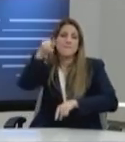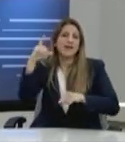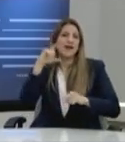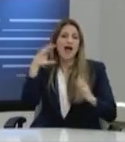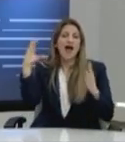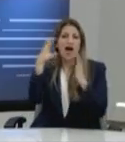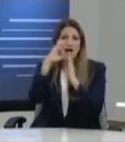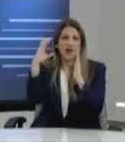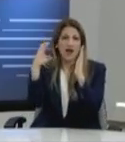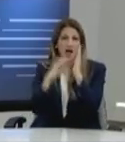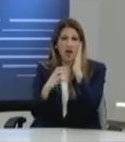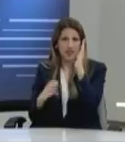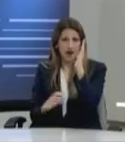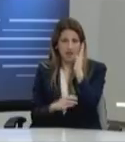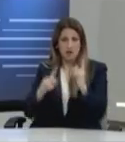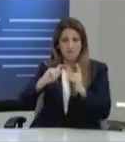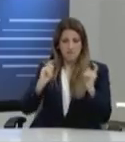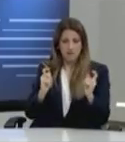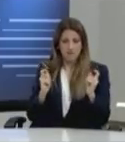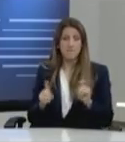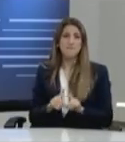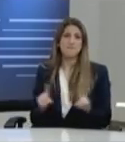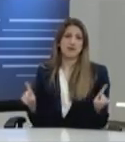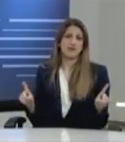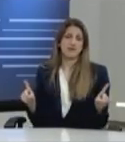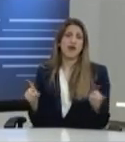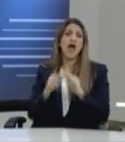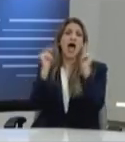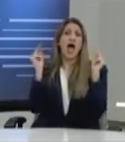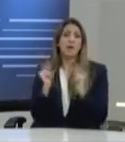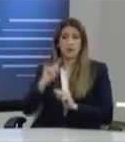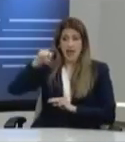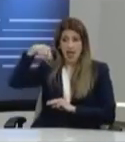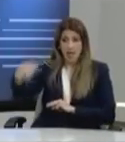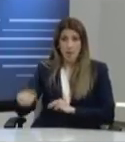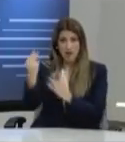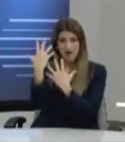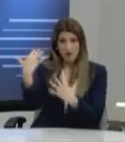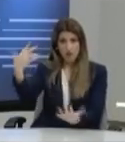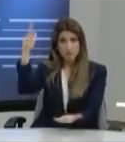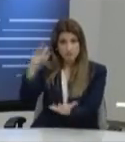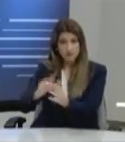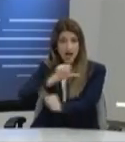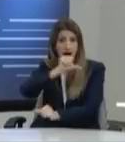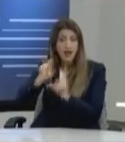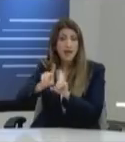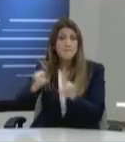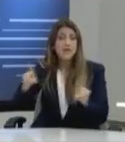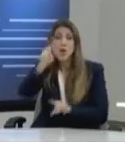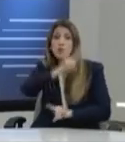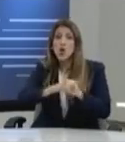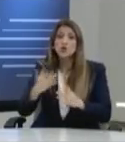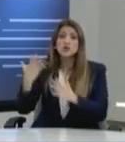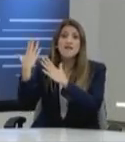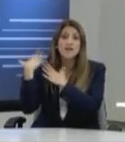άρθρα να μην κριθούν αναθεωρητέα και να μην έρθουν ποτέ στην αναθεωρητέα Βουλή προς αναθεώρηση. Έχετε